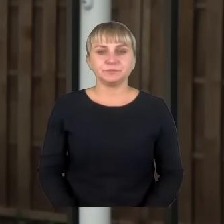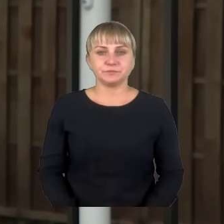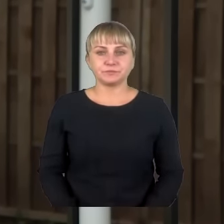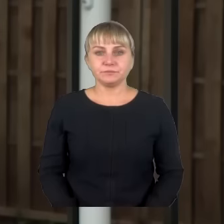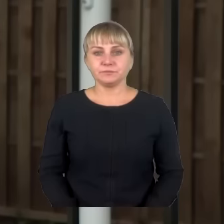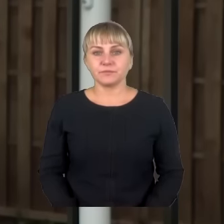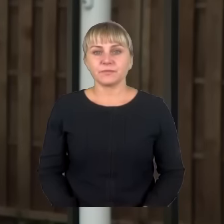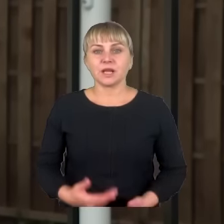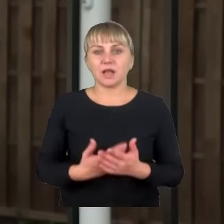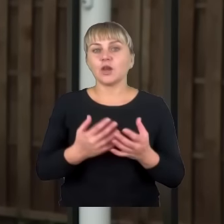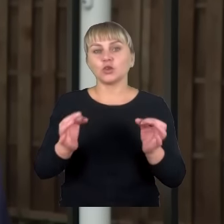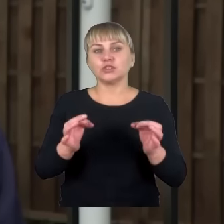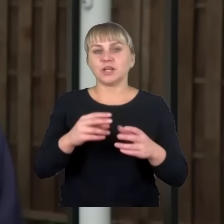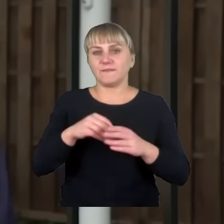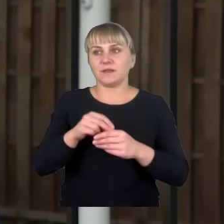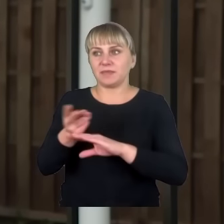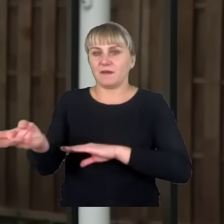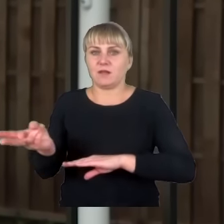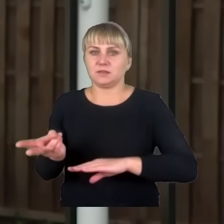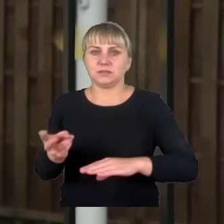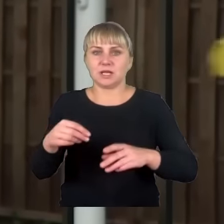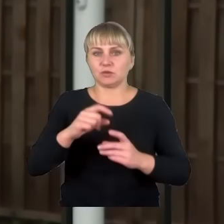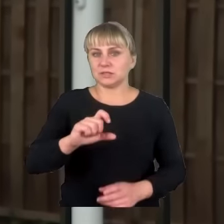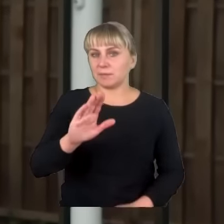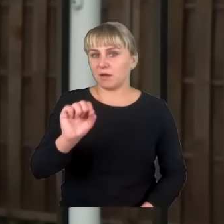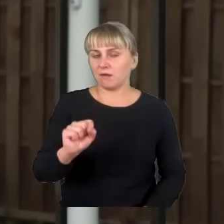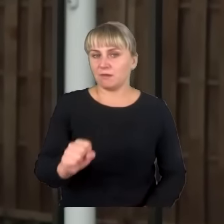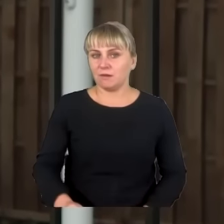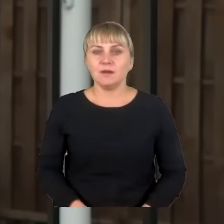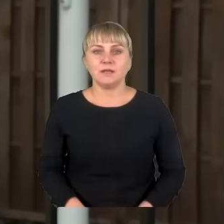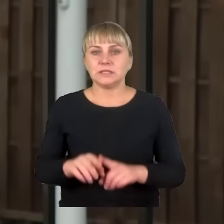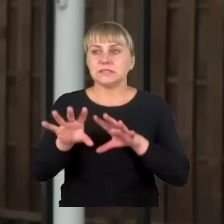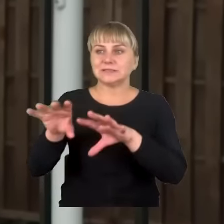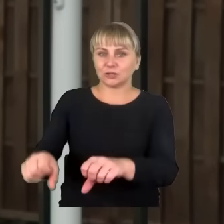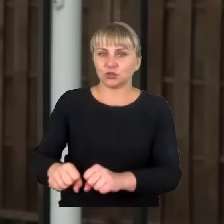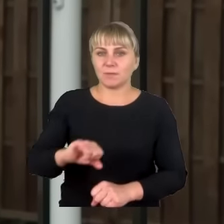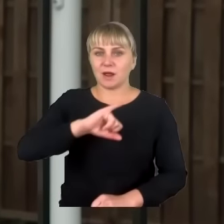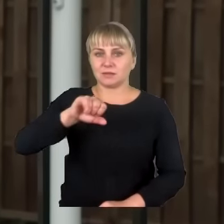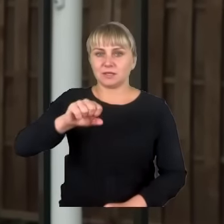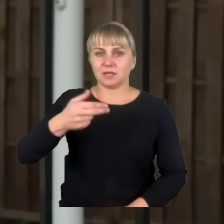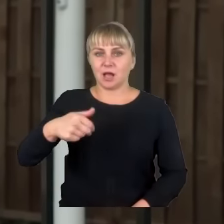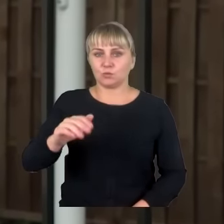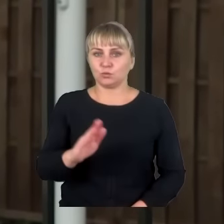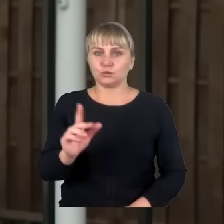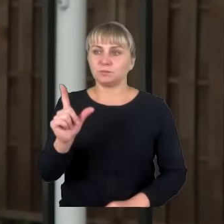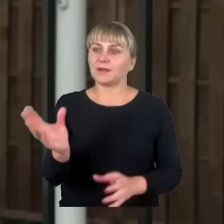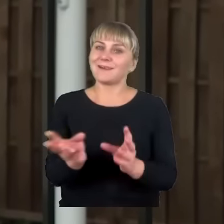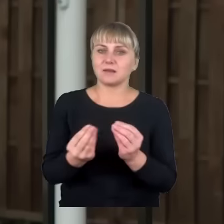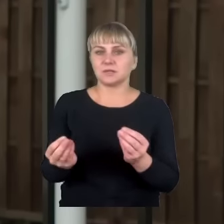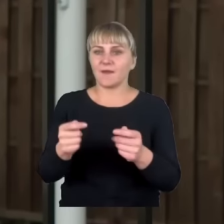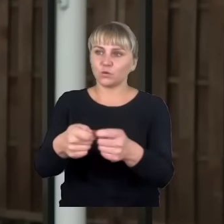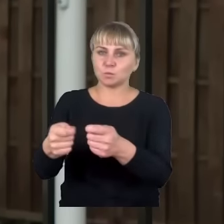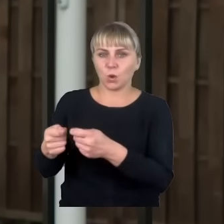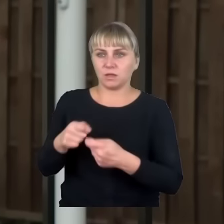ta dzisiejsza interwencja Centralnego Biura Antykorupcyjnego i zatrzymanie Janusza P. wraz ze wspólnikami.